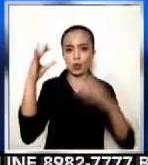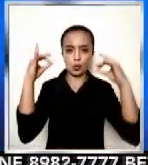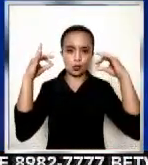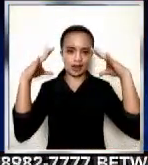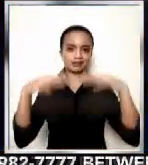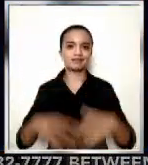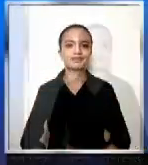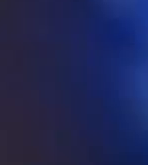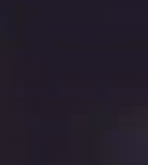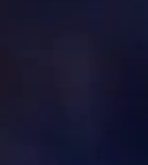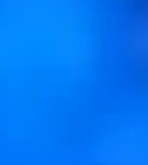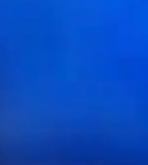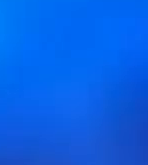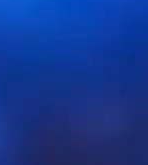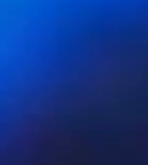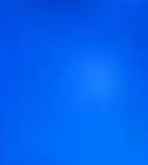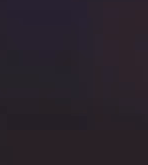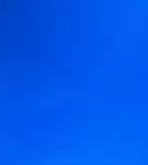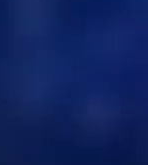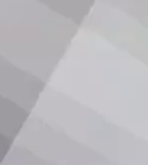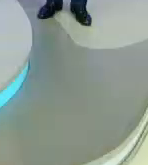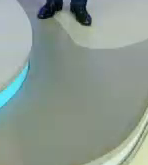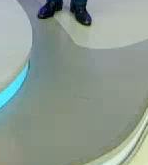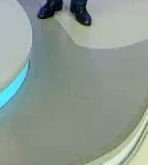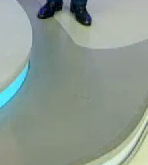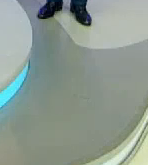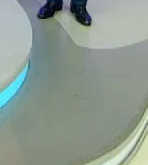Nakatutok, 24 Oras.